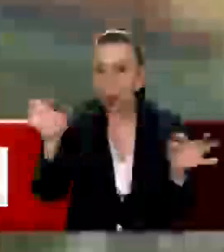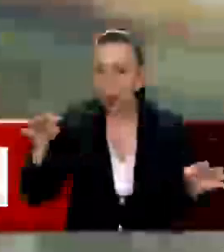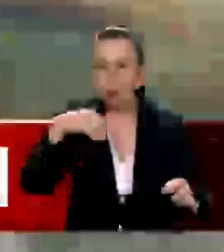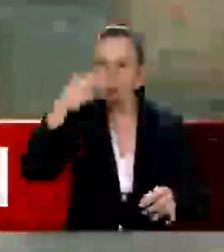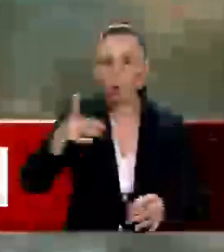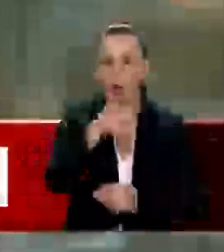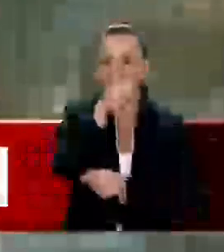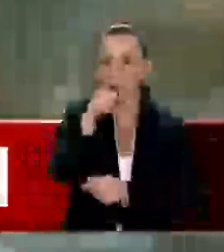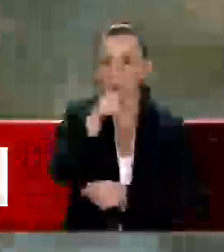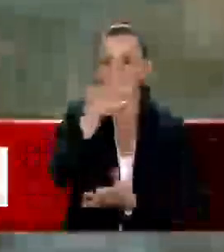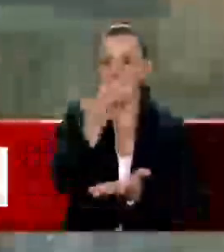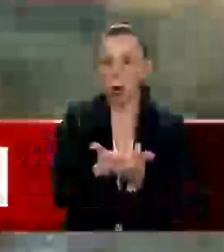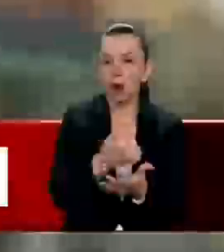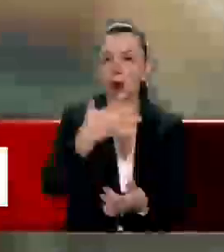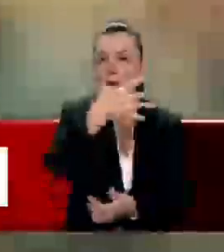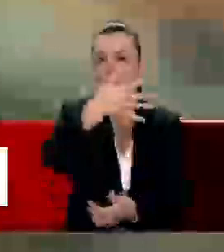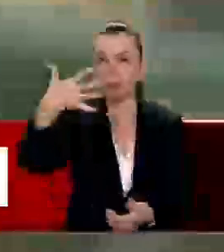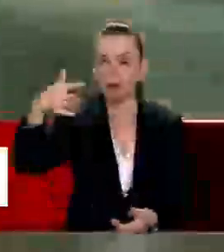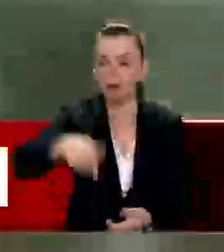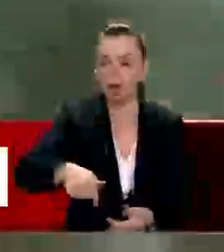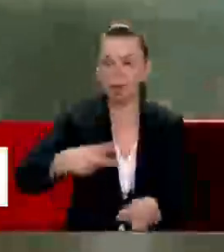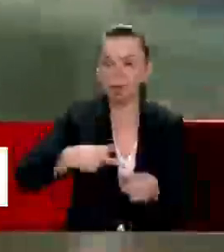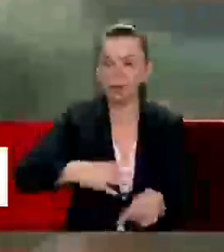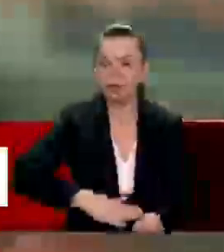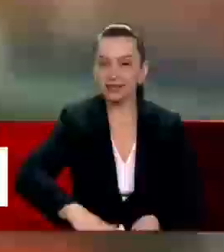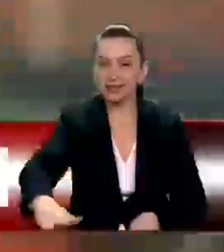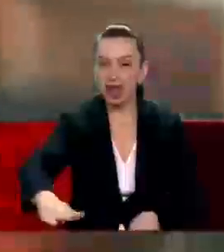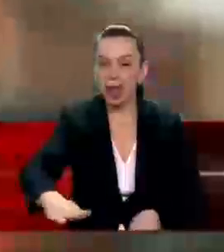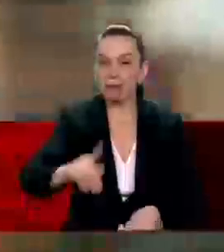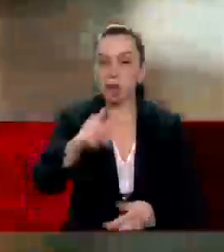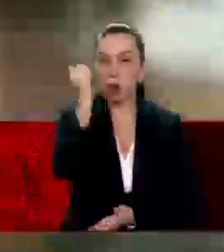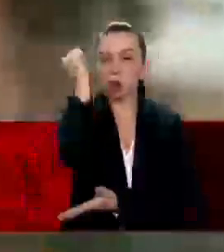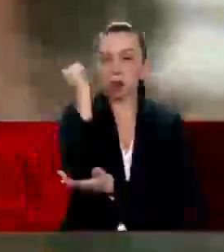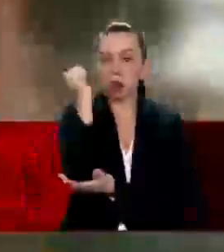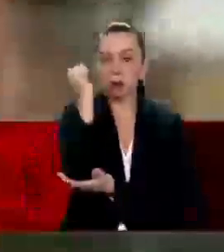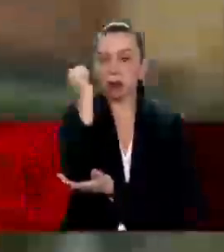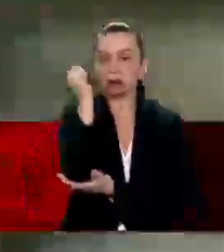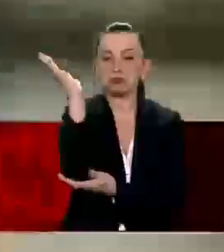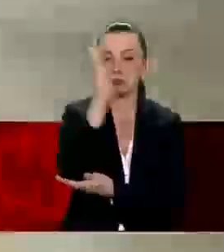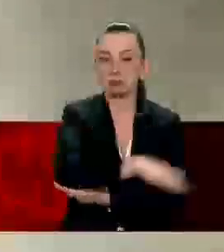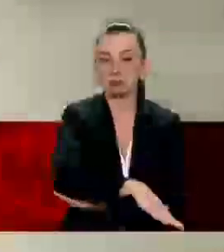bak. Beş katlı binanın zemin katındaki kolonlar kibrit çöpü gibi kırıldı.